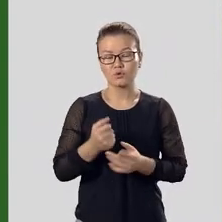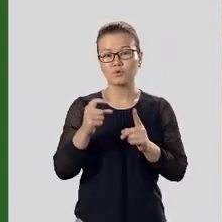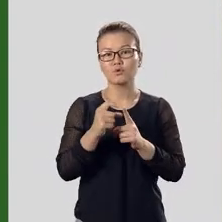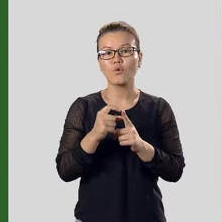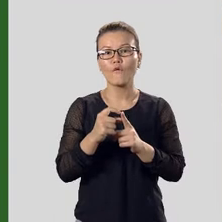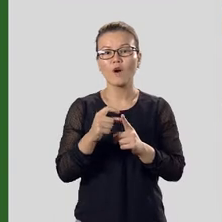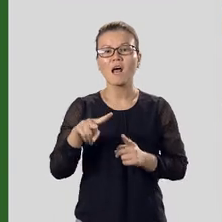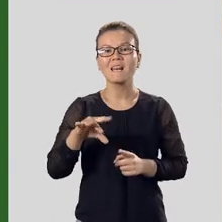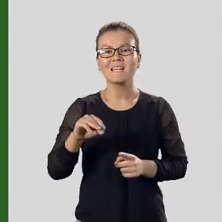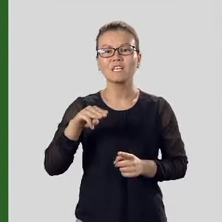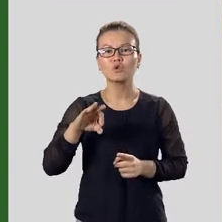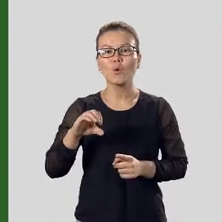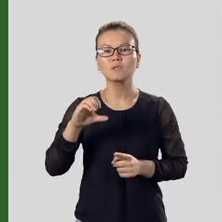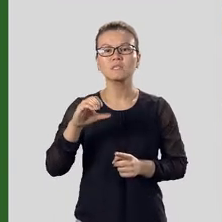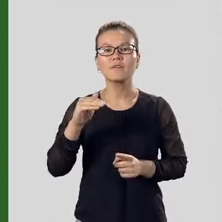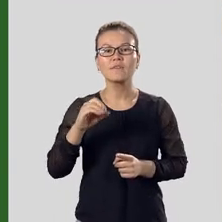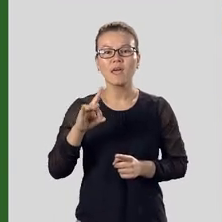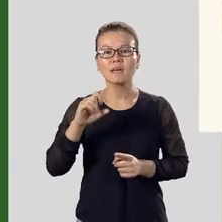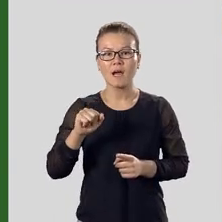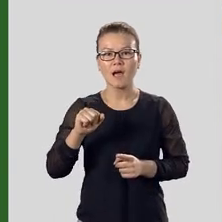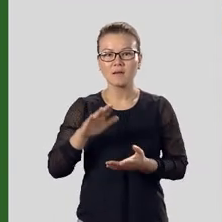слово «литосфера».